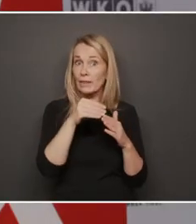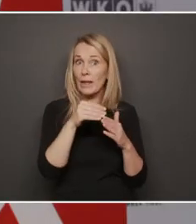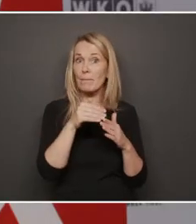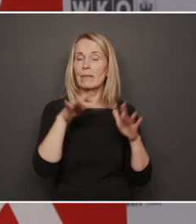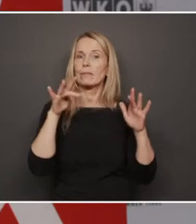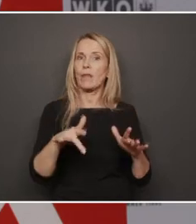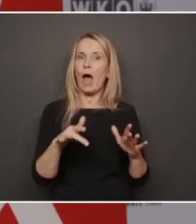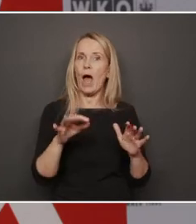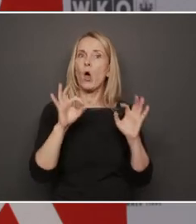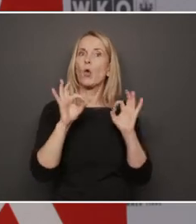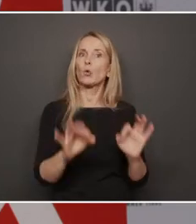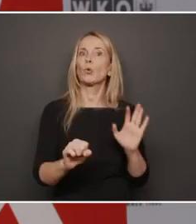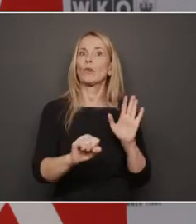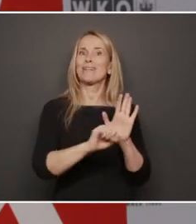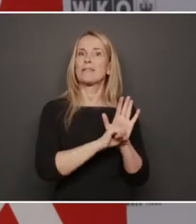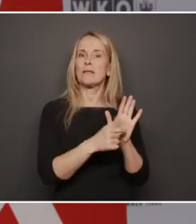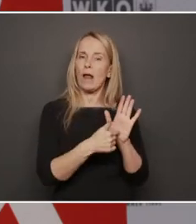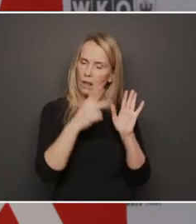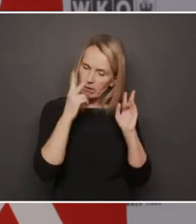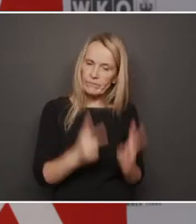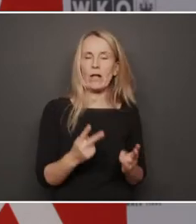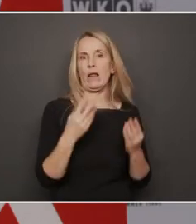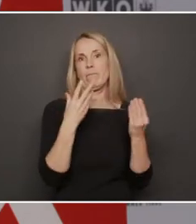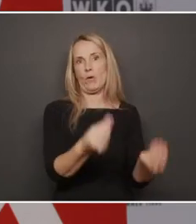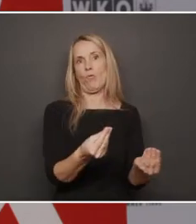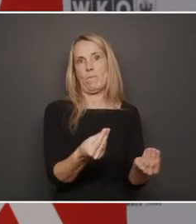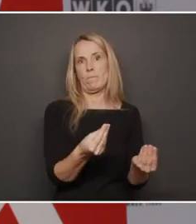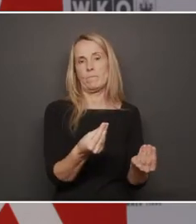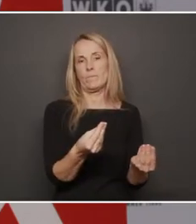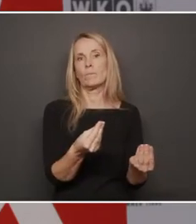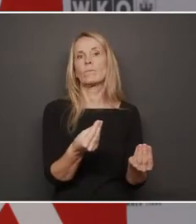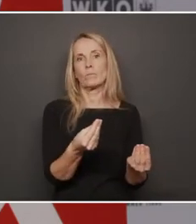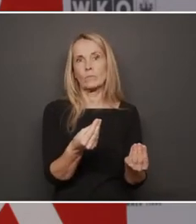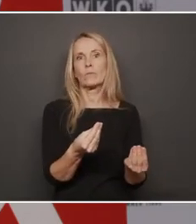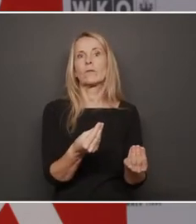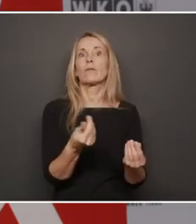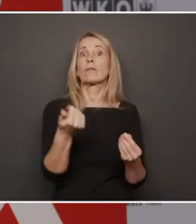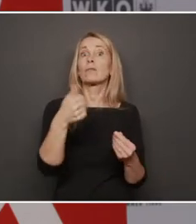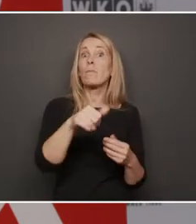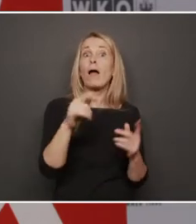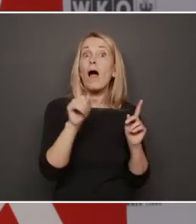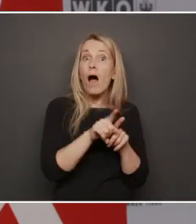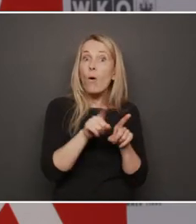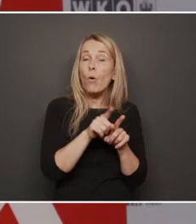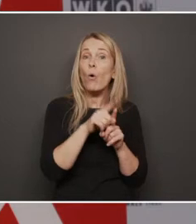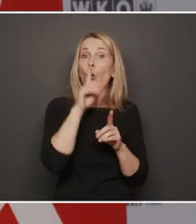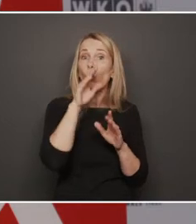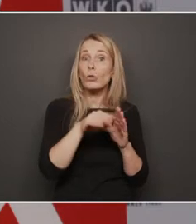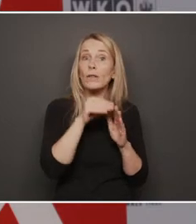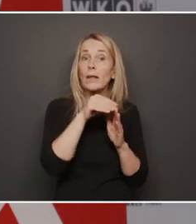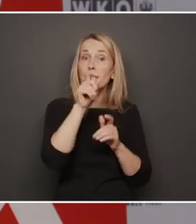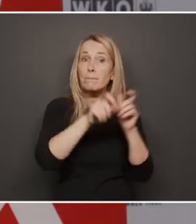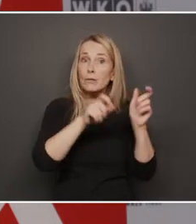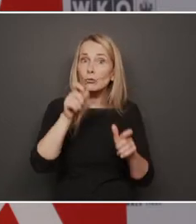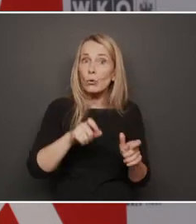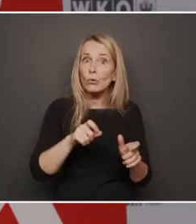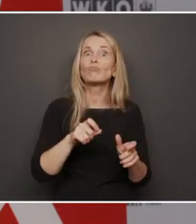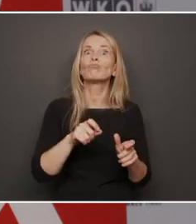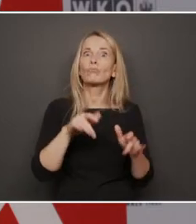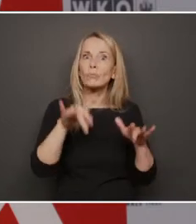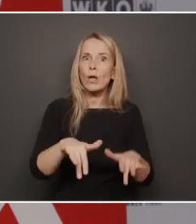Gütesiegel redlich verdient haben, Unternehmen dabei gewesen sind, die Personen mit sehr, sehr